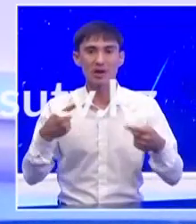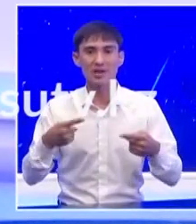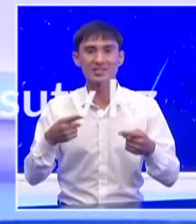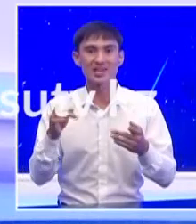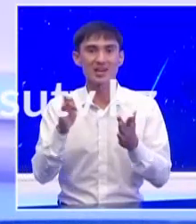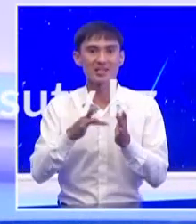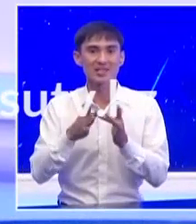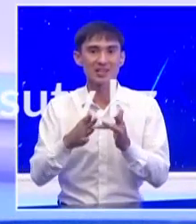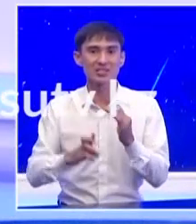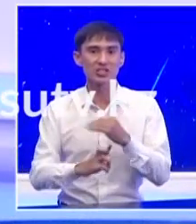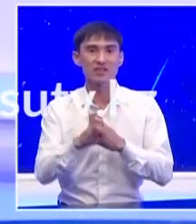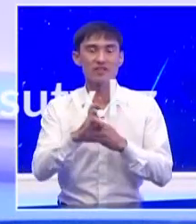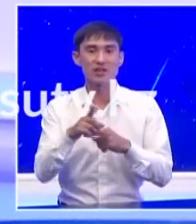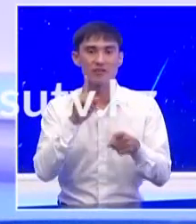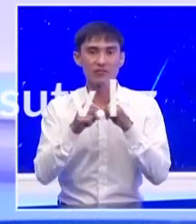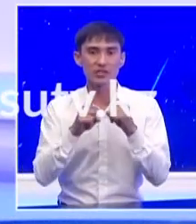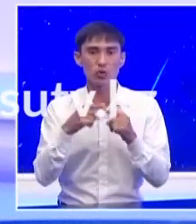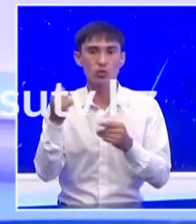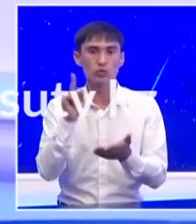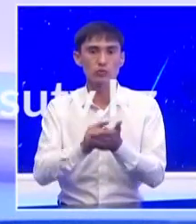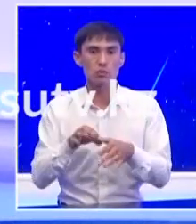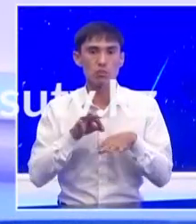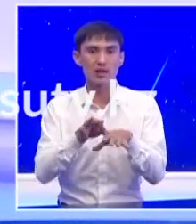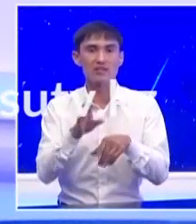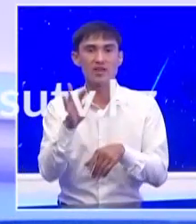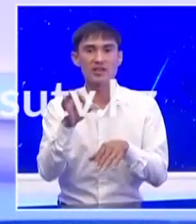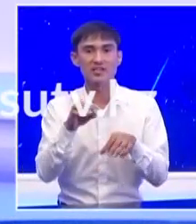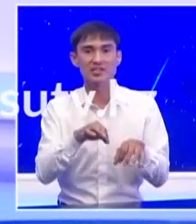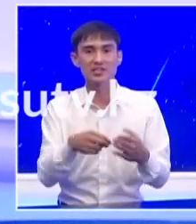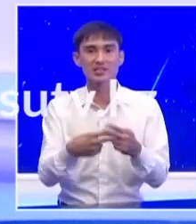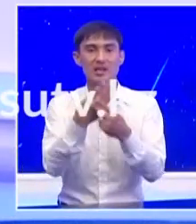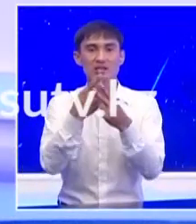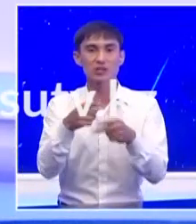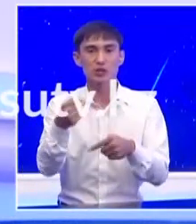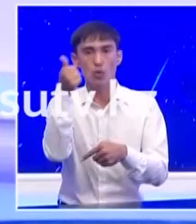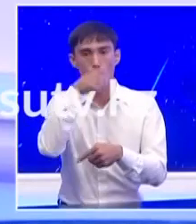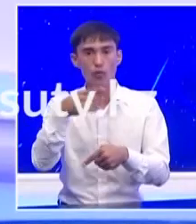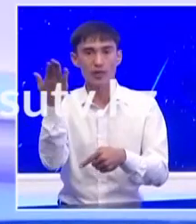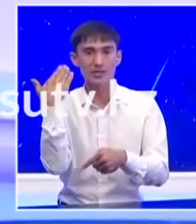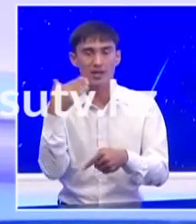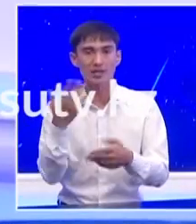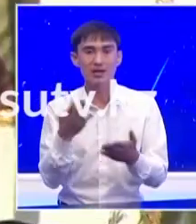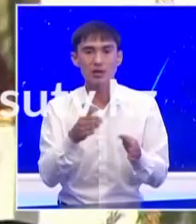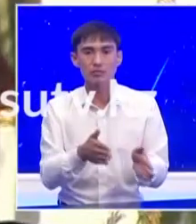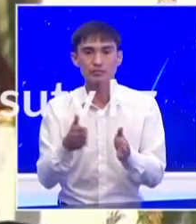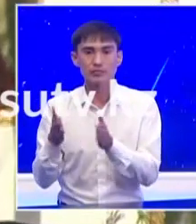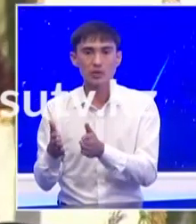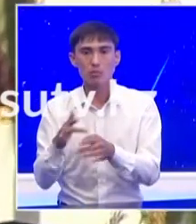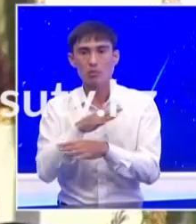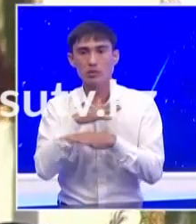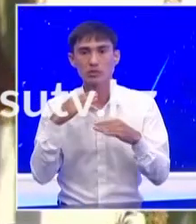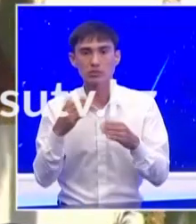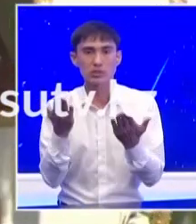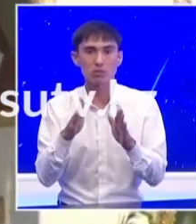разных христианских церквей и конфессий. Он должен был пройти в венгерской столице год назад, но, как и многие другие, столь